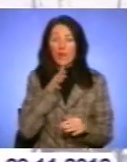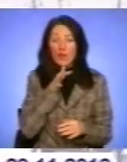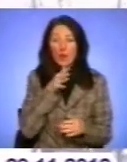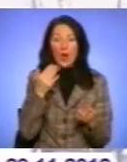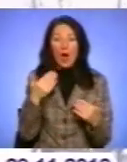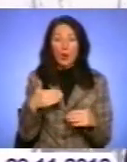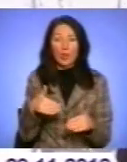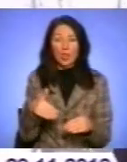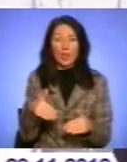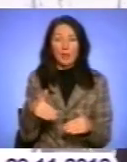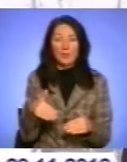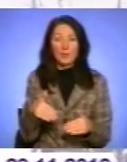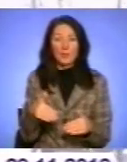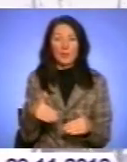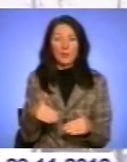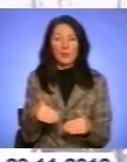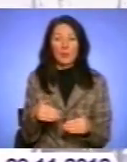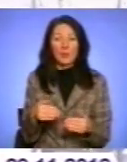уже